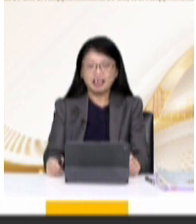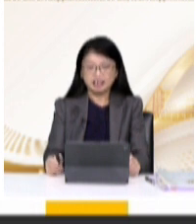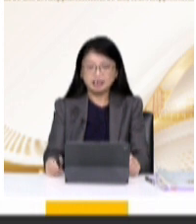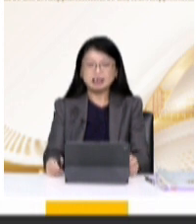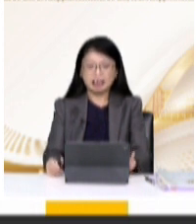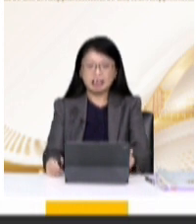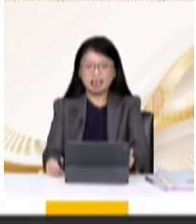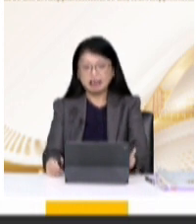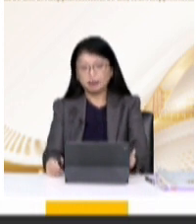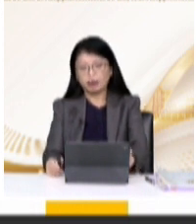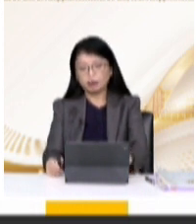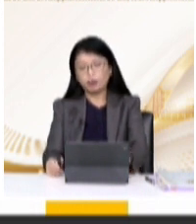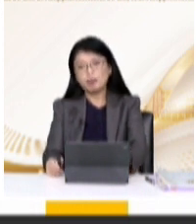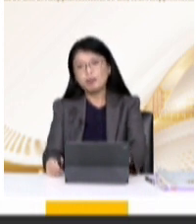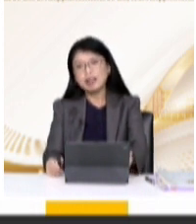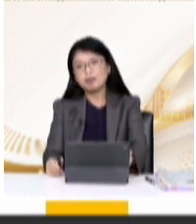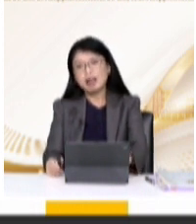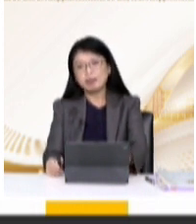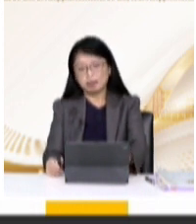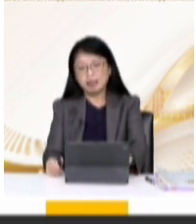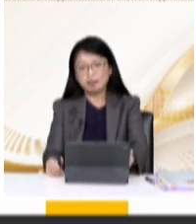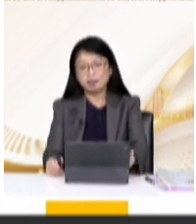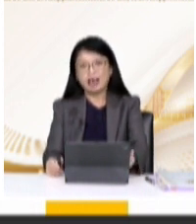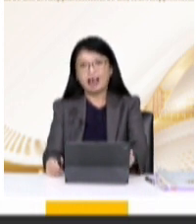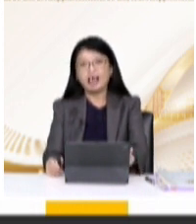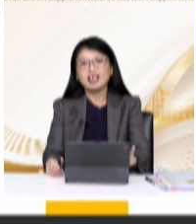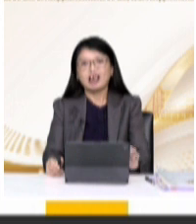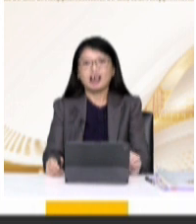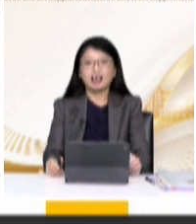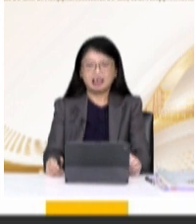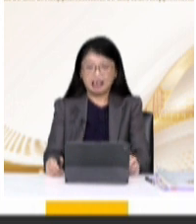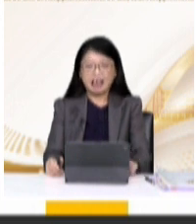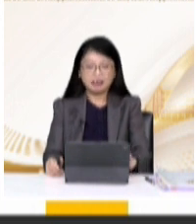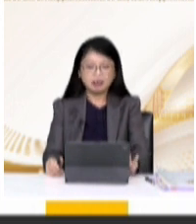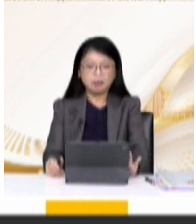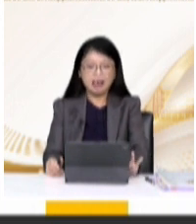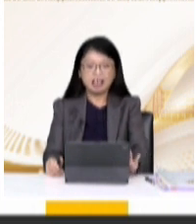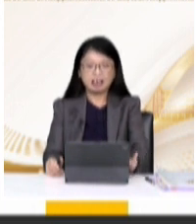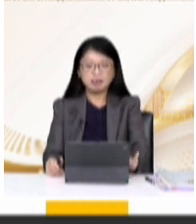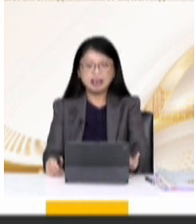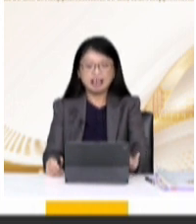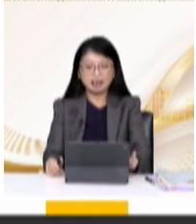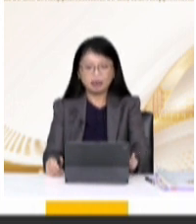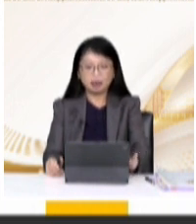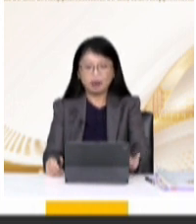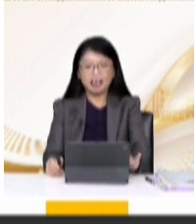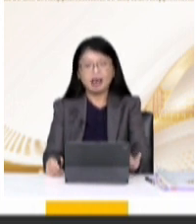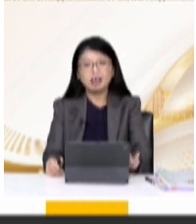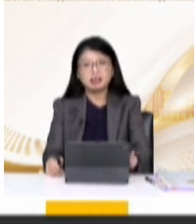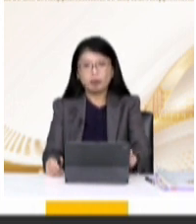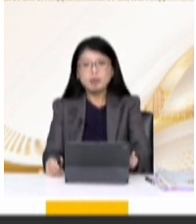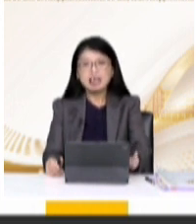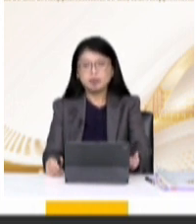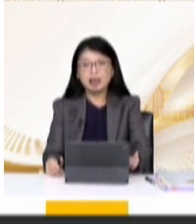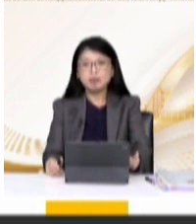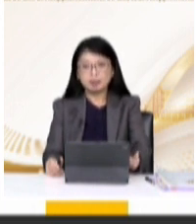ะซึ่งในส่วนของตัวผู้มีอำนาจเปรียบเทียบปรับนะคะหลักการก็คือว่าคณะกรรมการท่านก็เห็นว่า